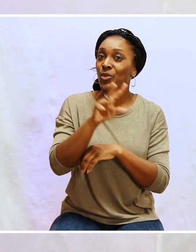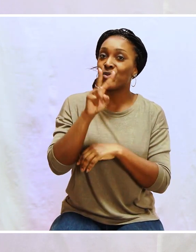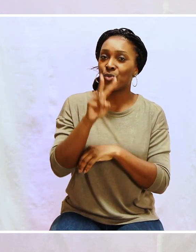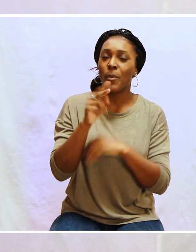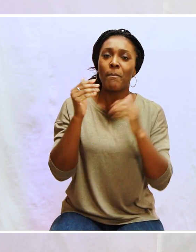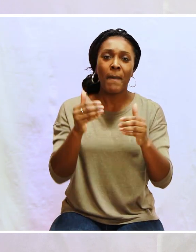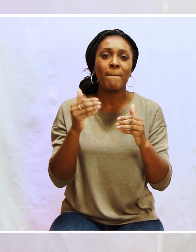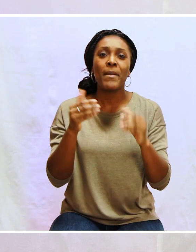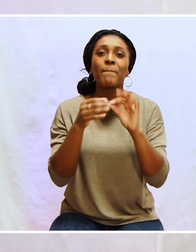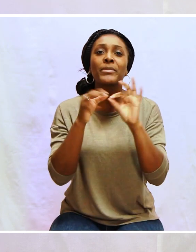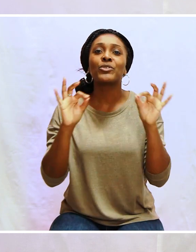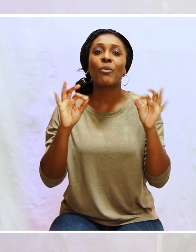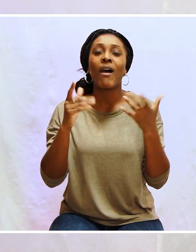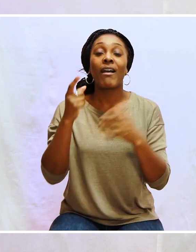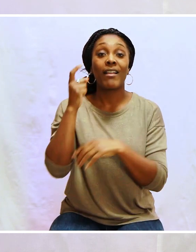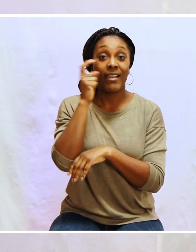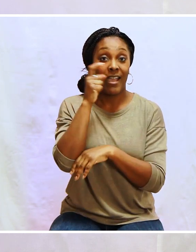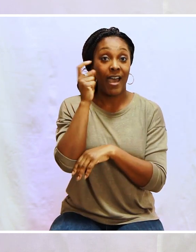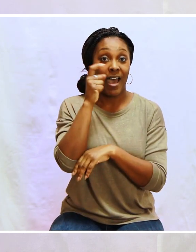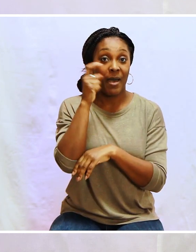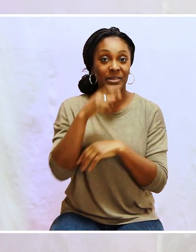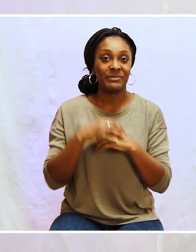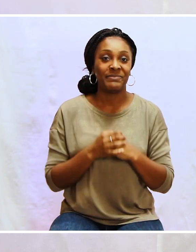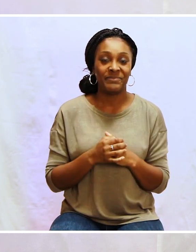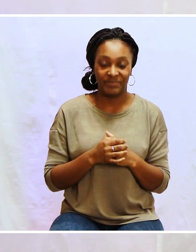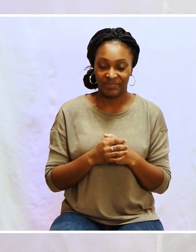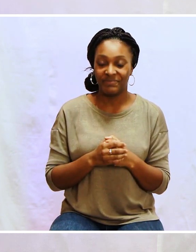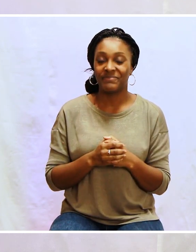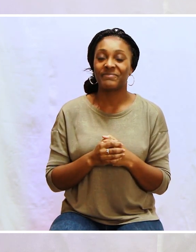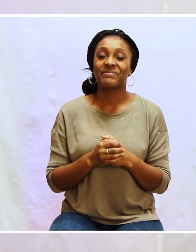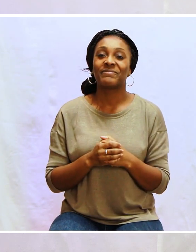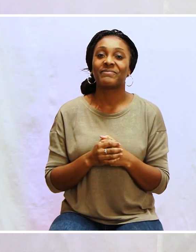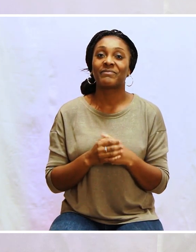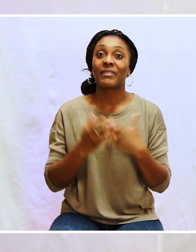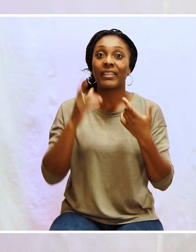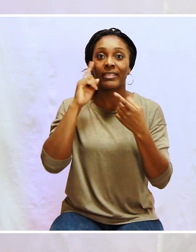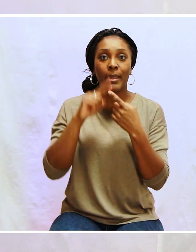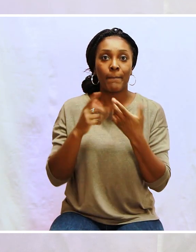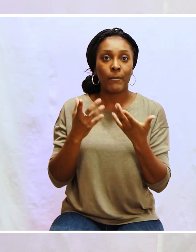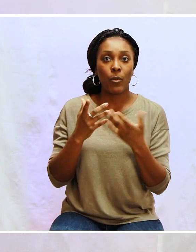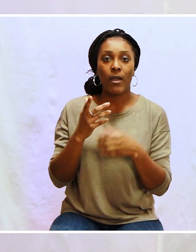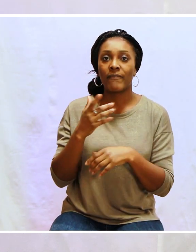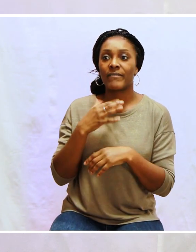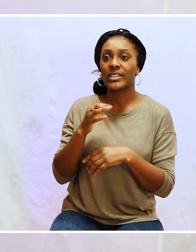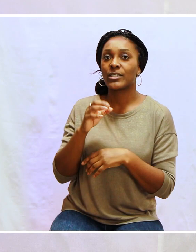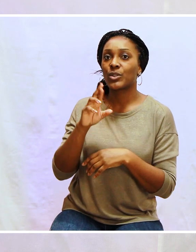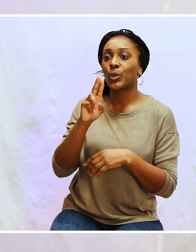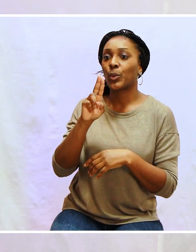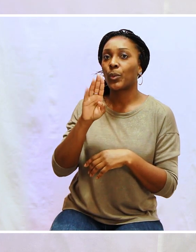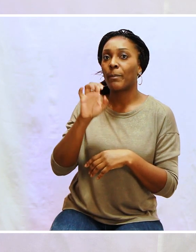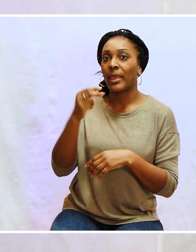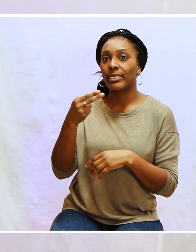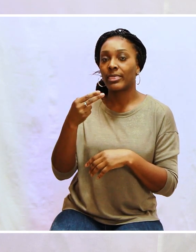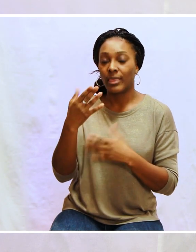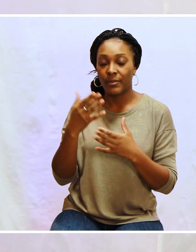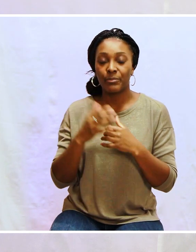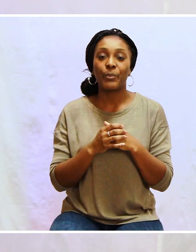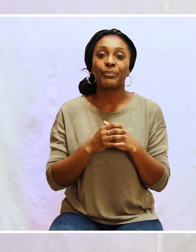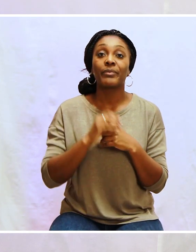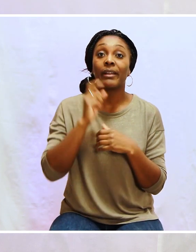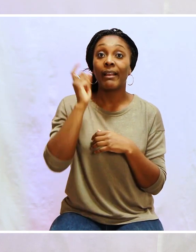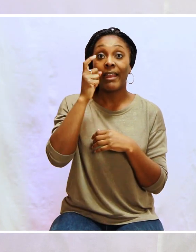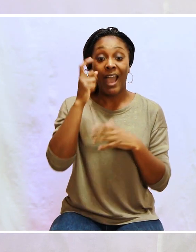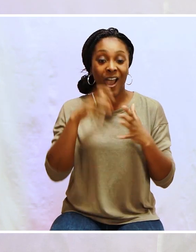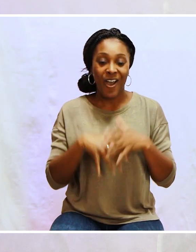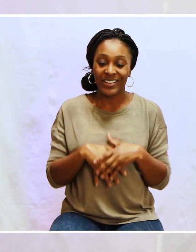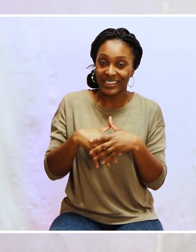toujours l'histoire de Léa, et on va parler de Ruben. Verset 32, Léa devint